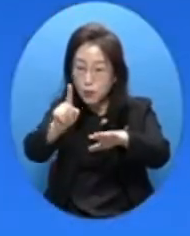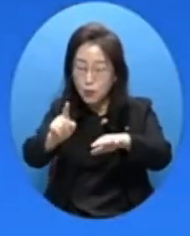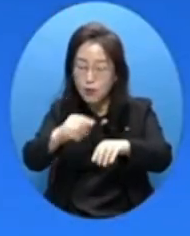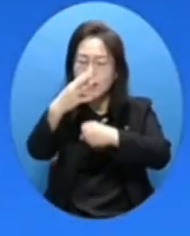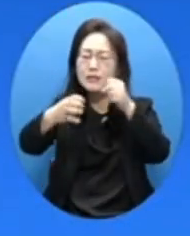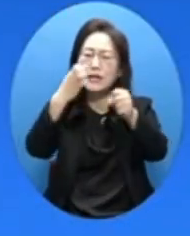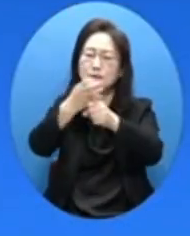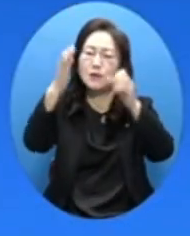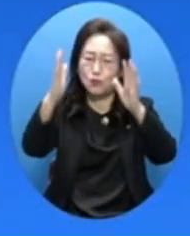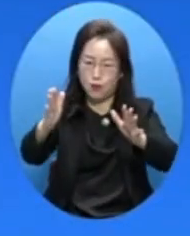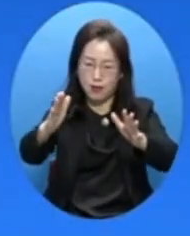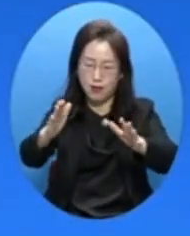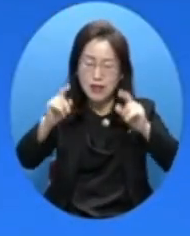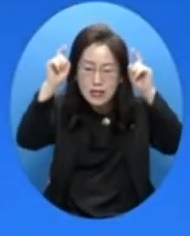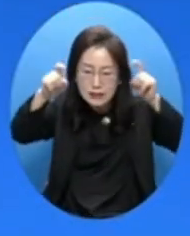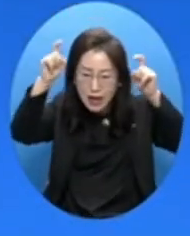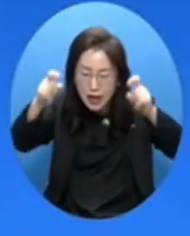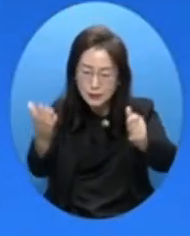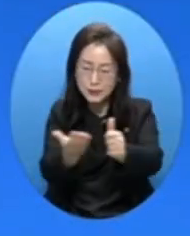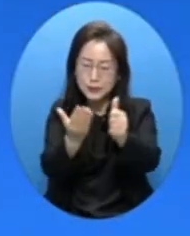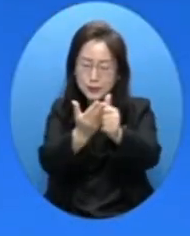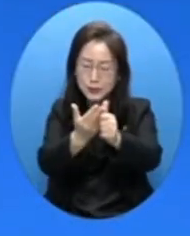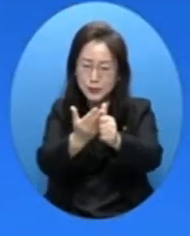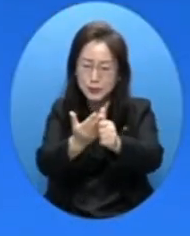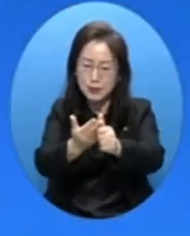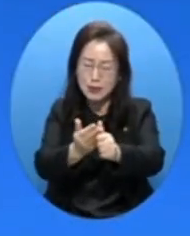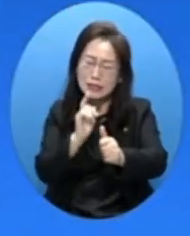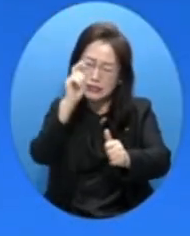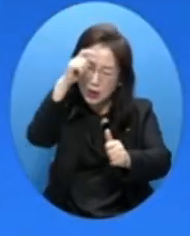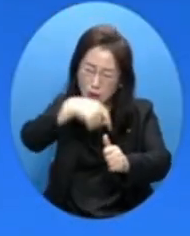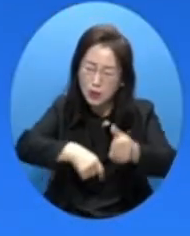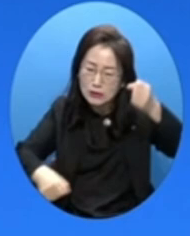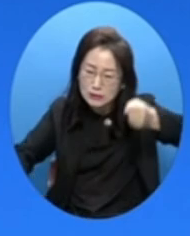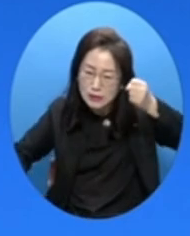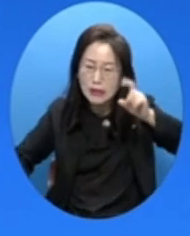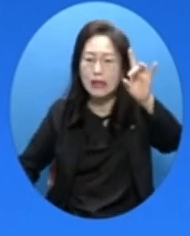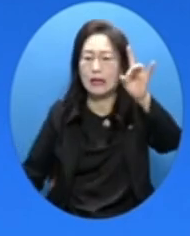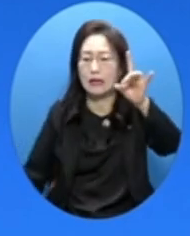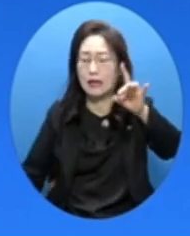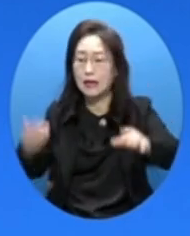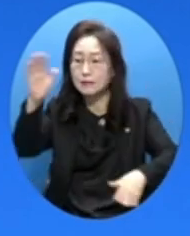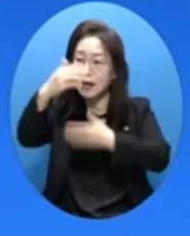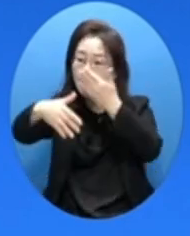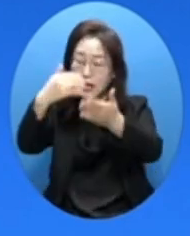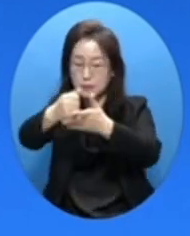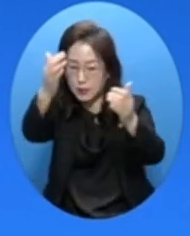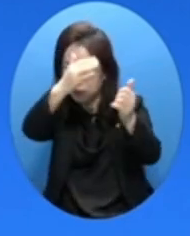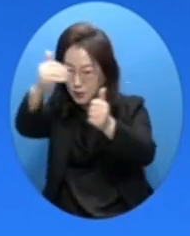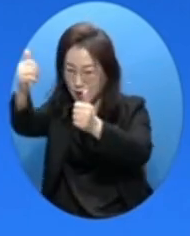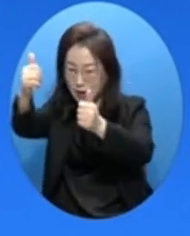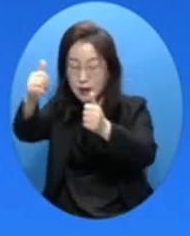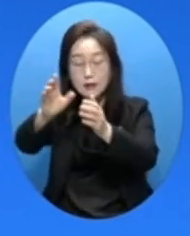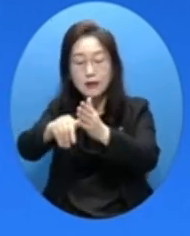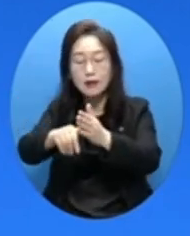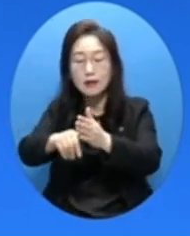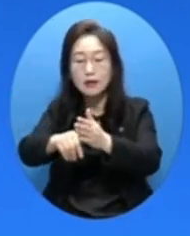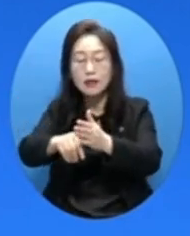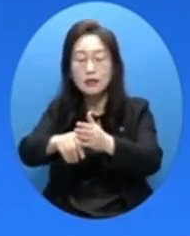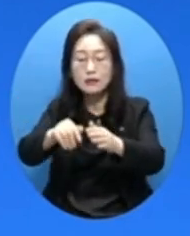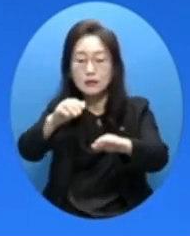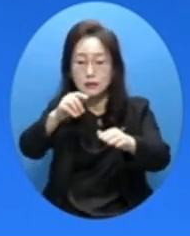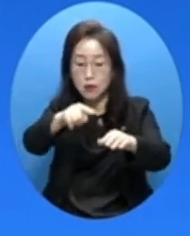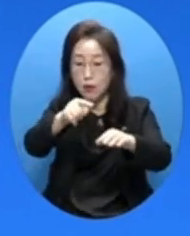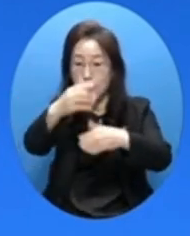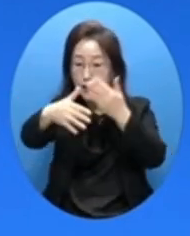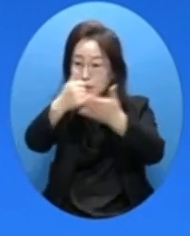치면서 떼에 찌들은 지팡이 하나가 있었습니다. 그런데 하나님께서 모세를 부르신 다음 그 지팡이가 하나님의 지팡이가 되게 하여